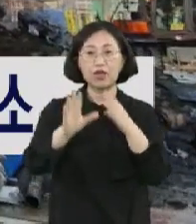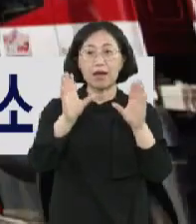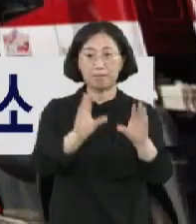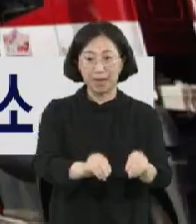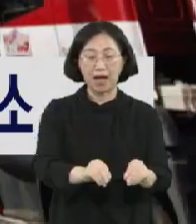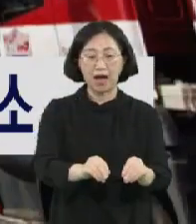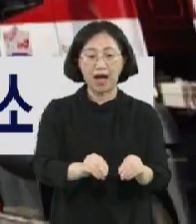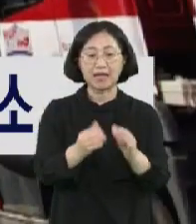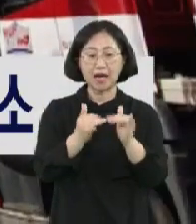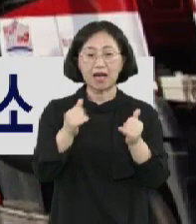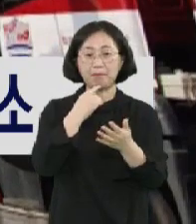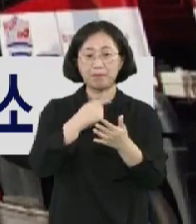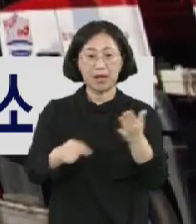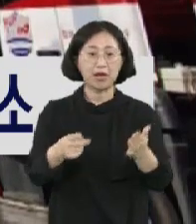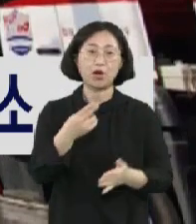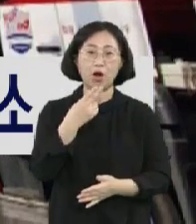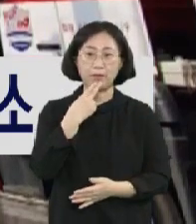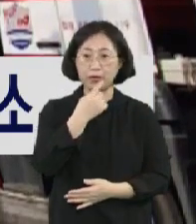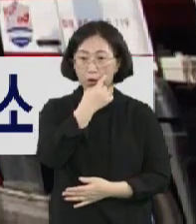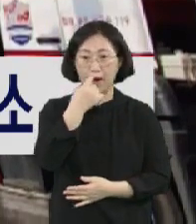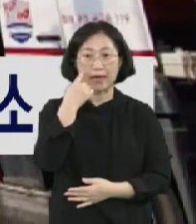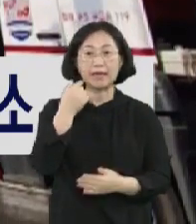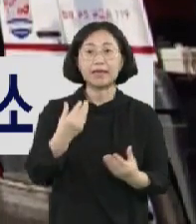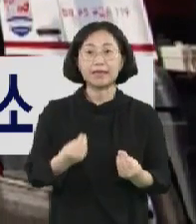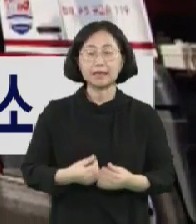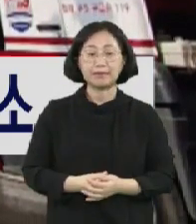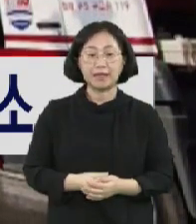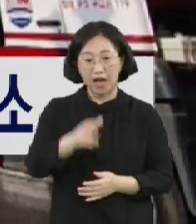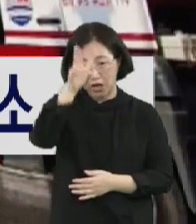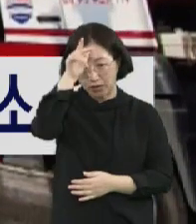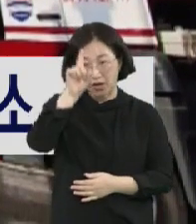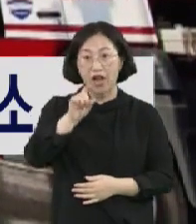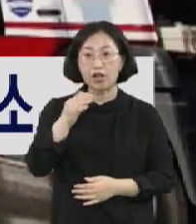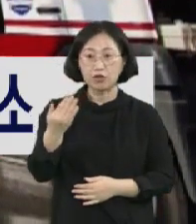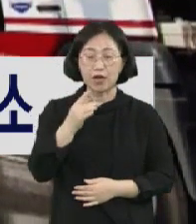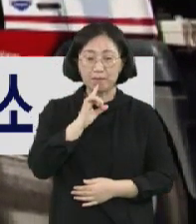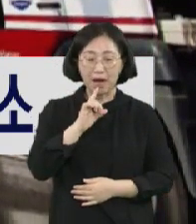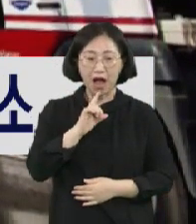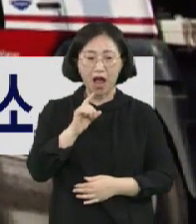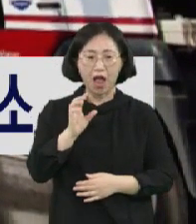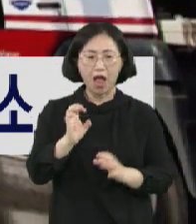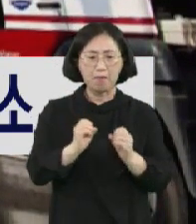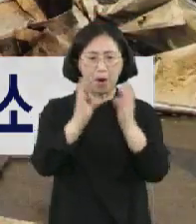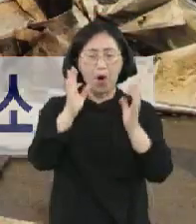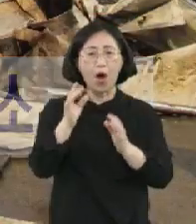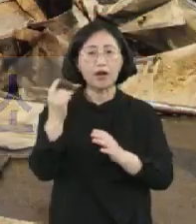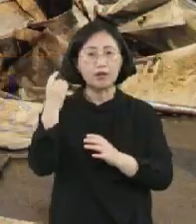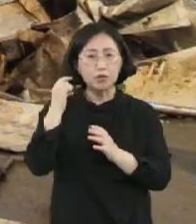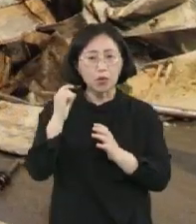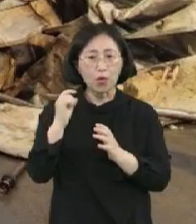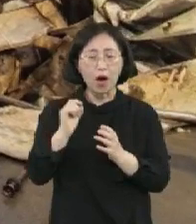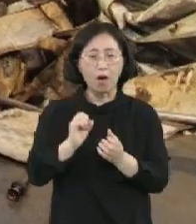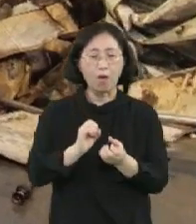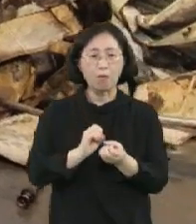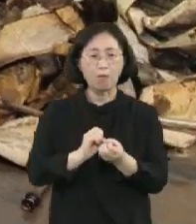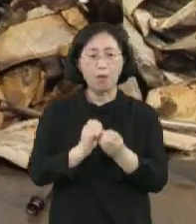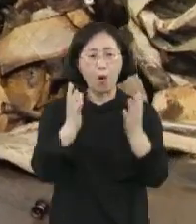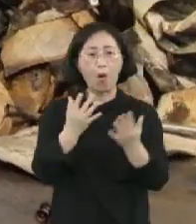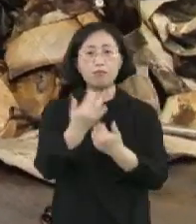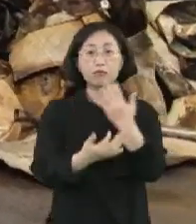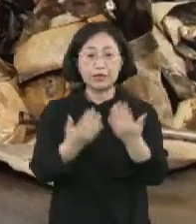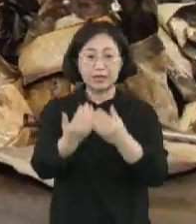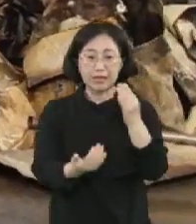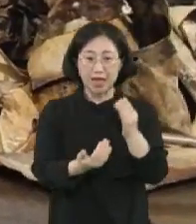완진됐으며 인명피해는 없는 것으로 확인됐습니다. 경찰과 소방당국은 펑하는 폭발음과 함께 불이 났다는 진술 등을